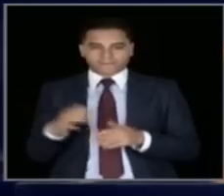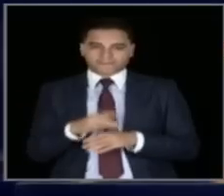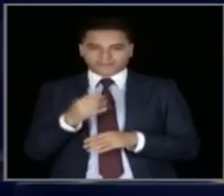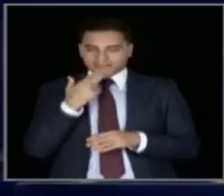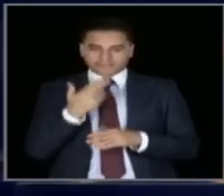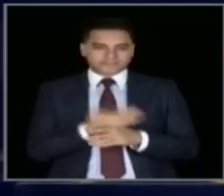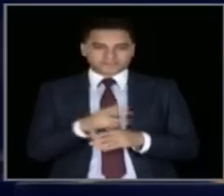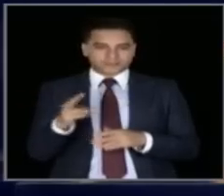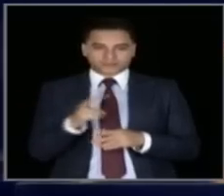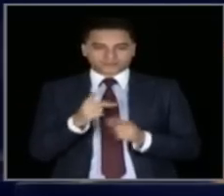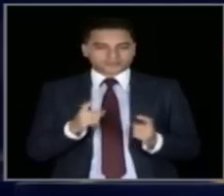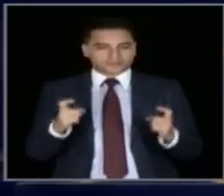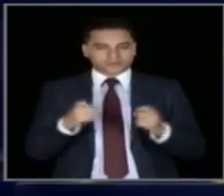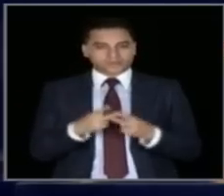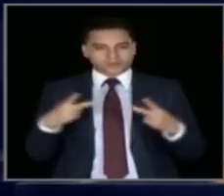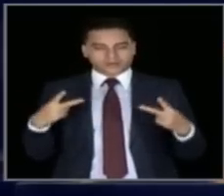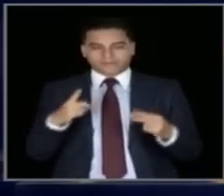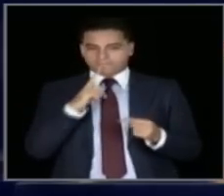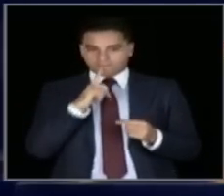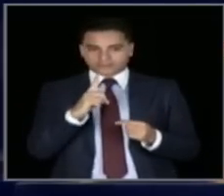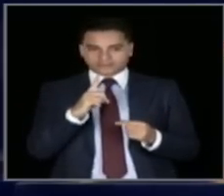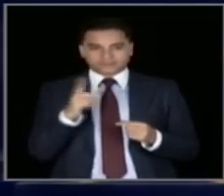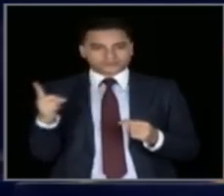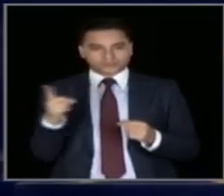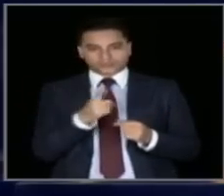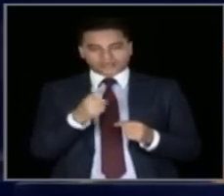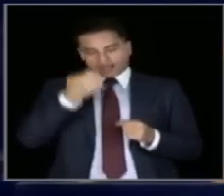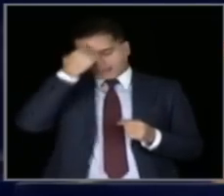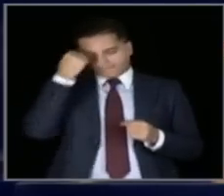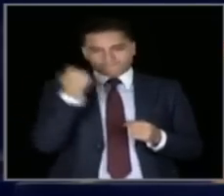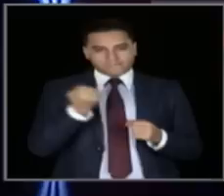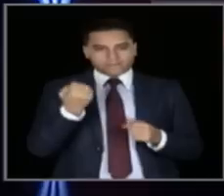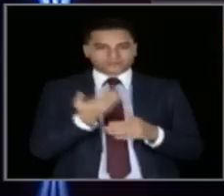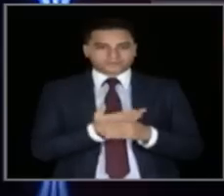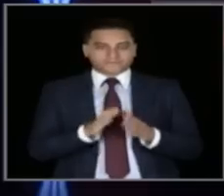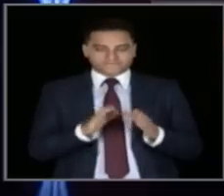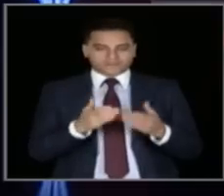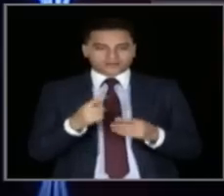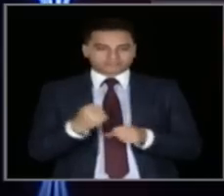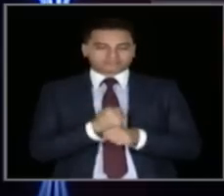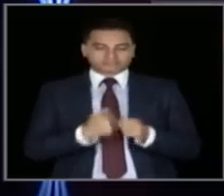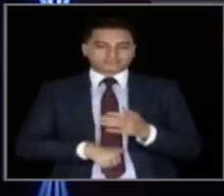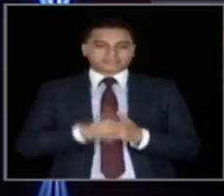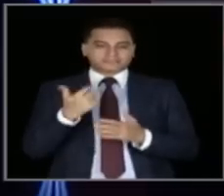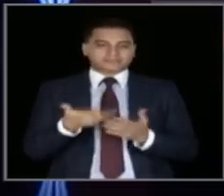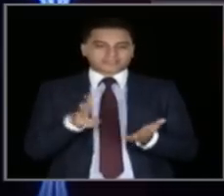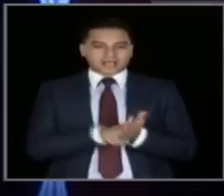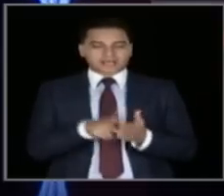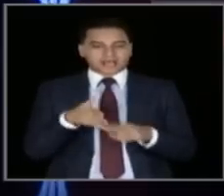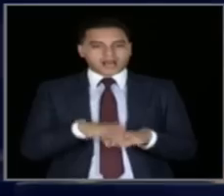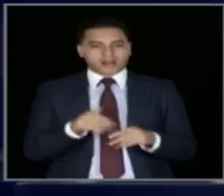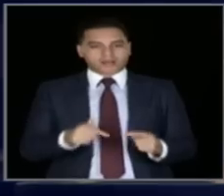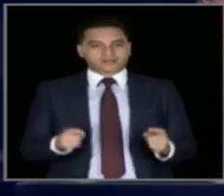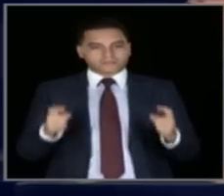هاردلك إن أنتوا الاثنين ودعتوا البطولة، ولكن ألف مبروك لفريق العراب، كسبتوا 3 نقاط بتوع ماتش